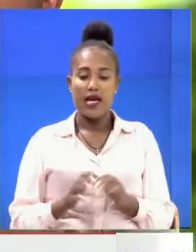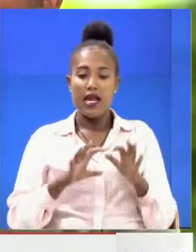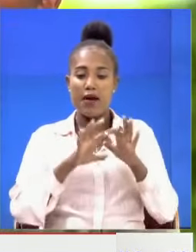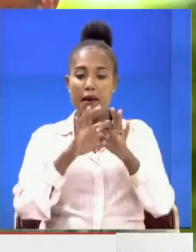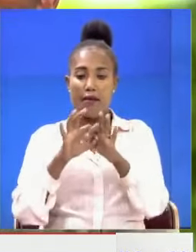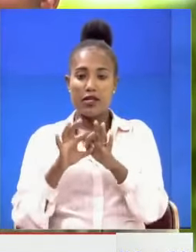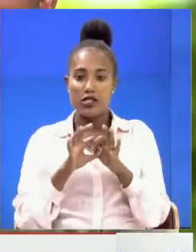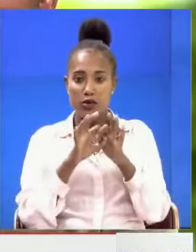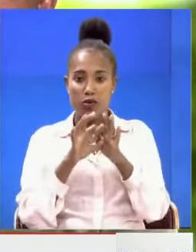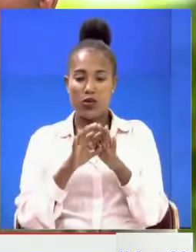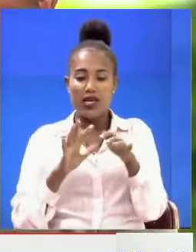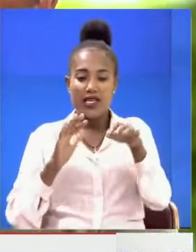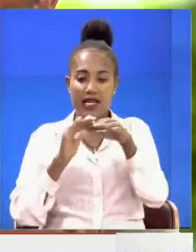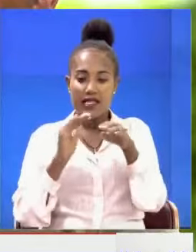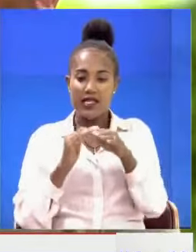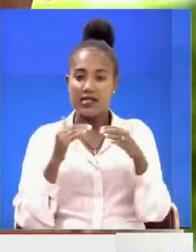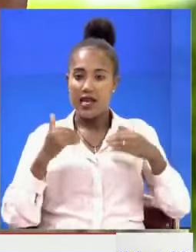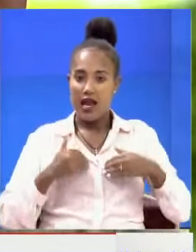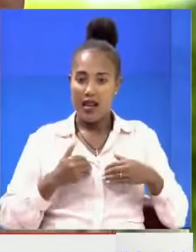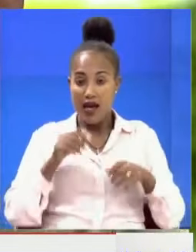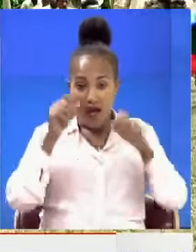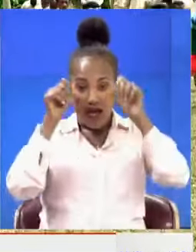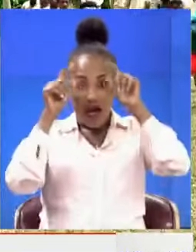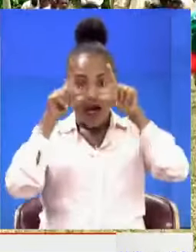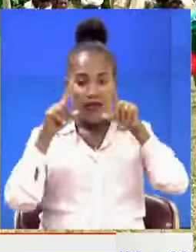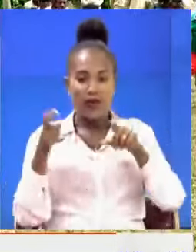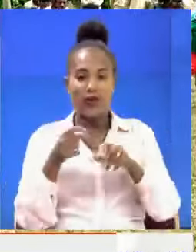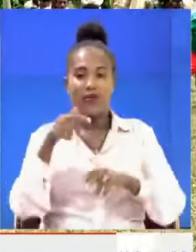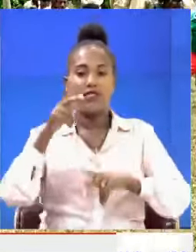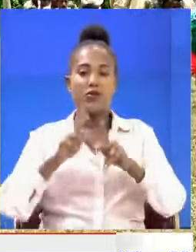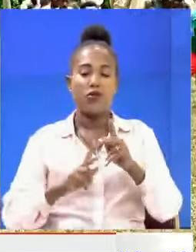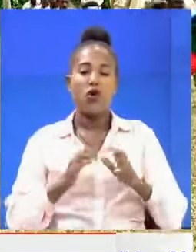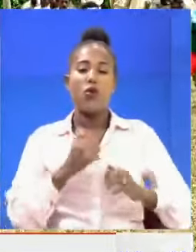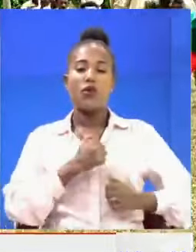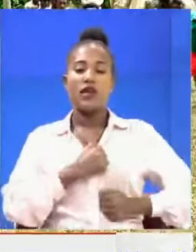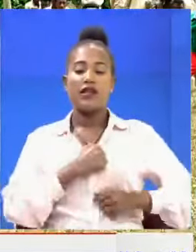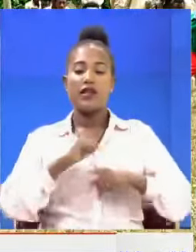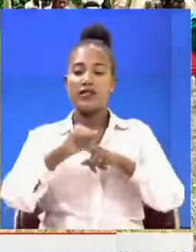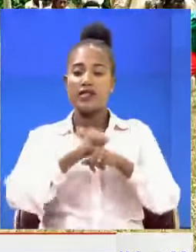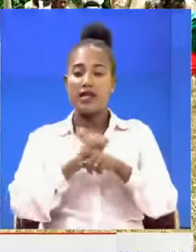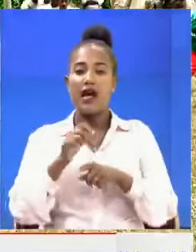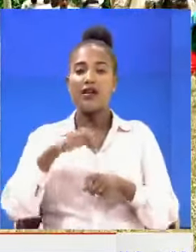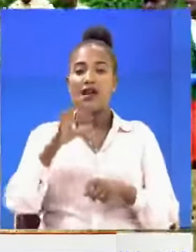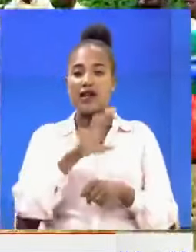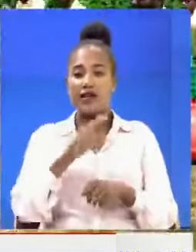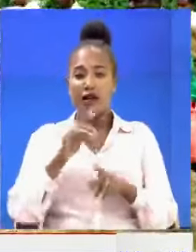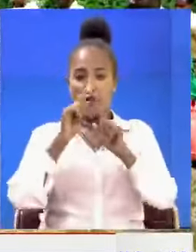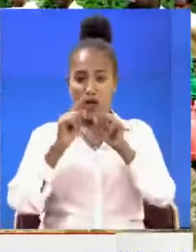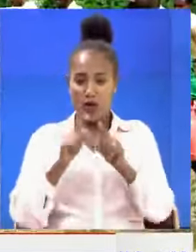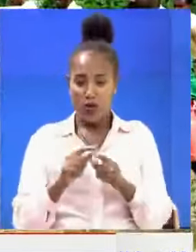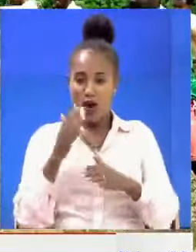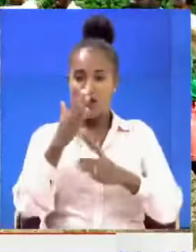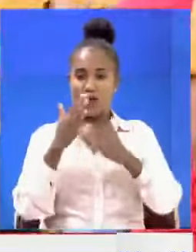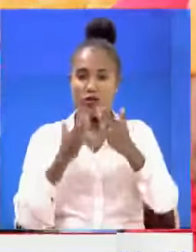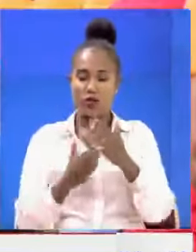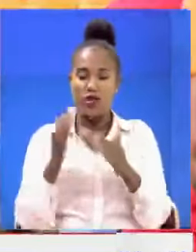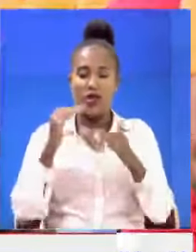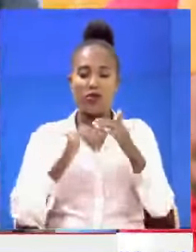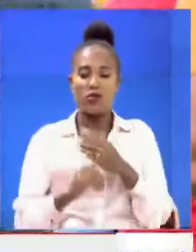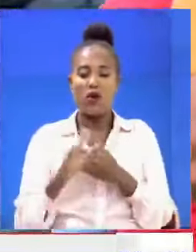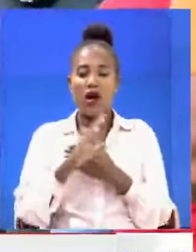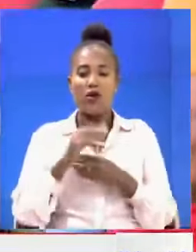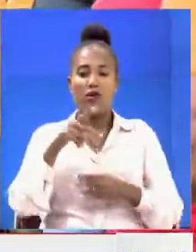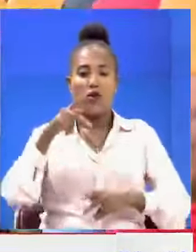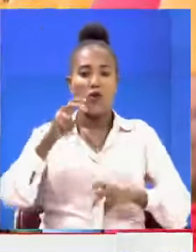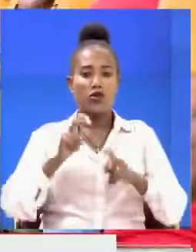ለማህበረሰቡ እየቀሰቀሰ ያለ አንቄ ደወል ነው። ህብረተሰቡ ወታደራዊ ስልጠና እንዲያገኝና በተለያዩ አደረጃጀቶች ገብቶ